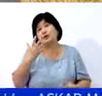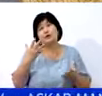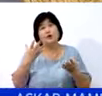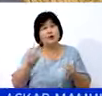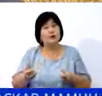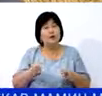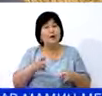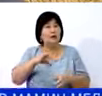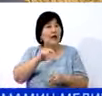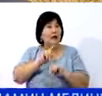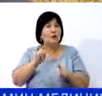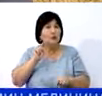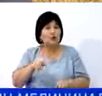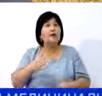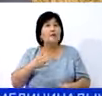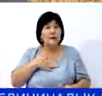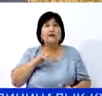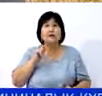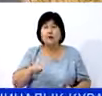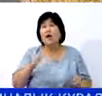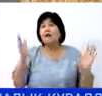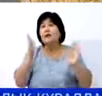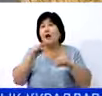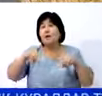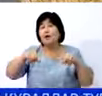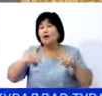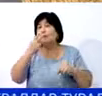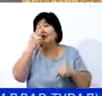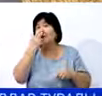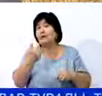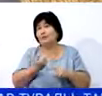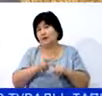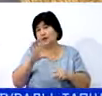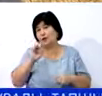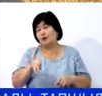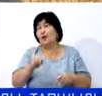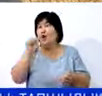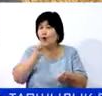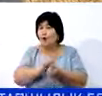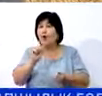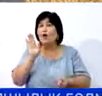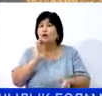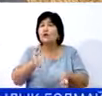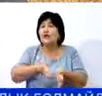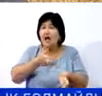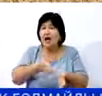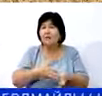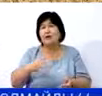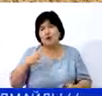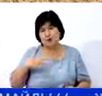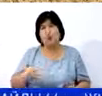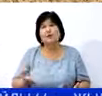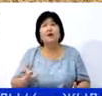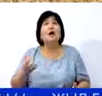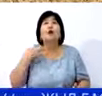Артықшылығы осы да, және де осы біздің табиғи топырақтық климатқа бейімделген сорт. Құрғақшылыққа, судың тапшылығына төзімді.